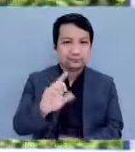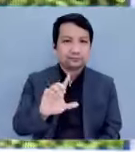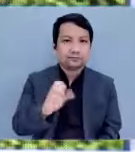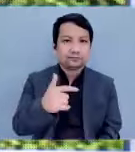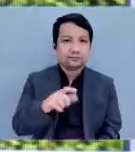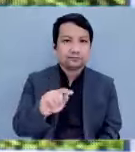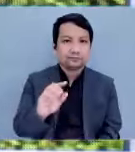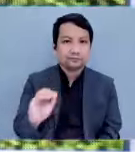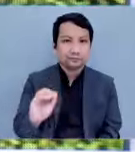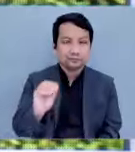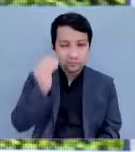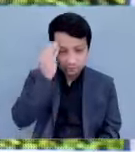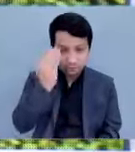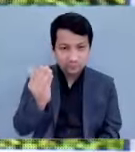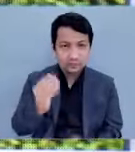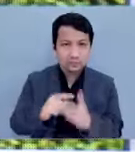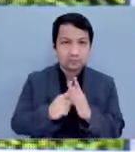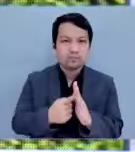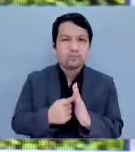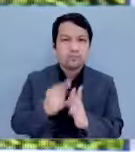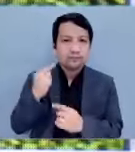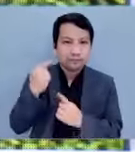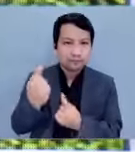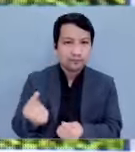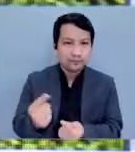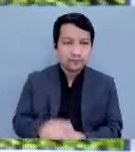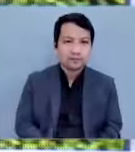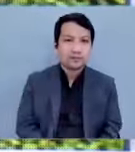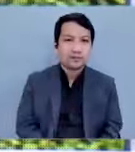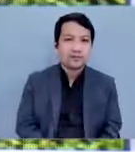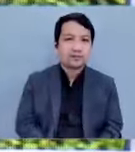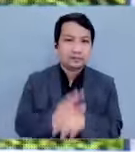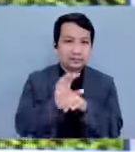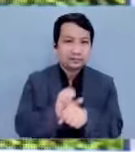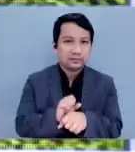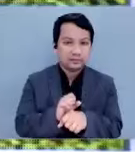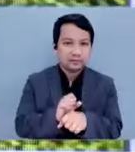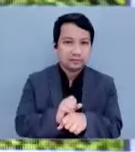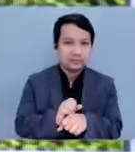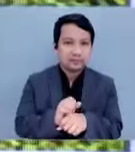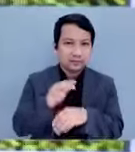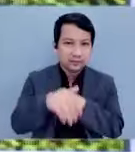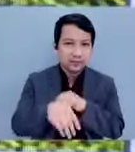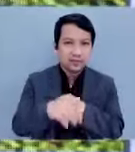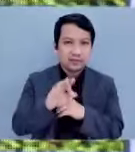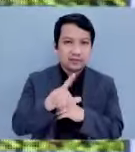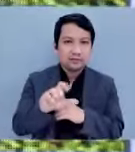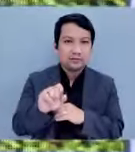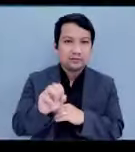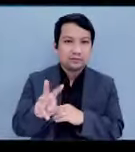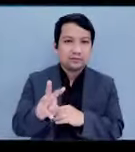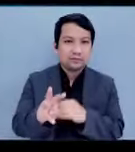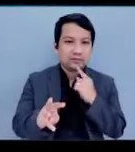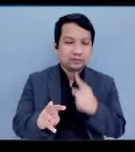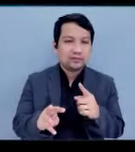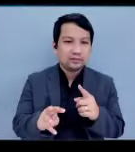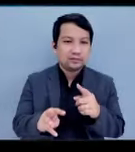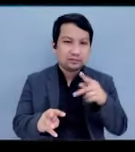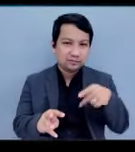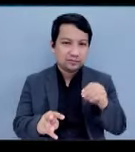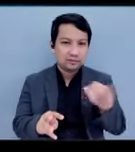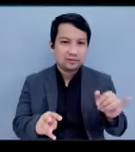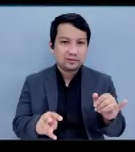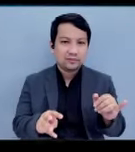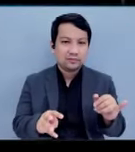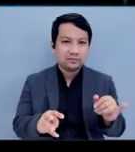Arts, nag-start po sila as ano lang po eh, parang hobby po nila to, yung mga flow arts, mga commonly po magpopoy, mga fire, dance